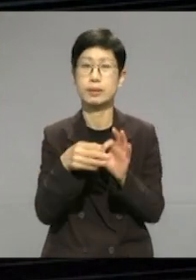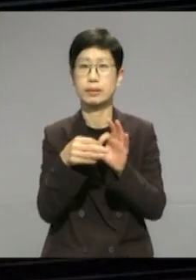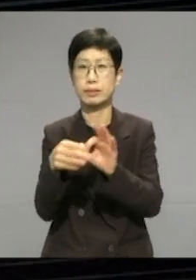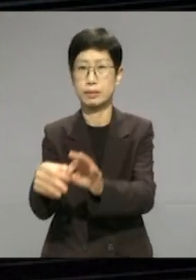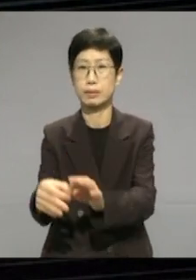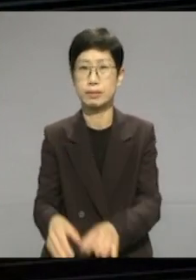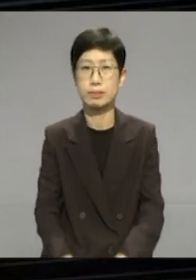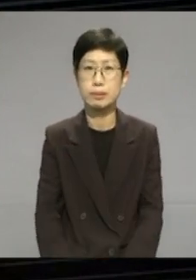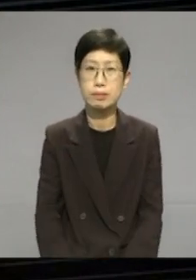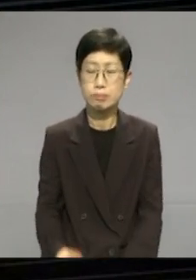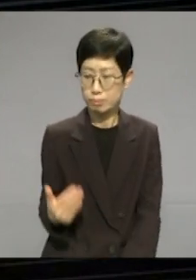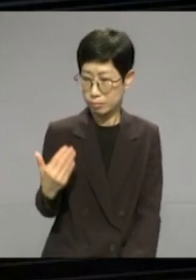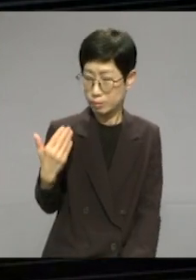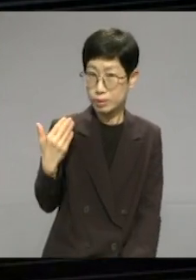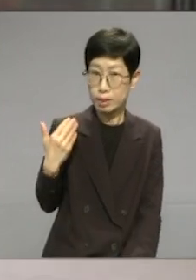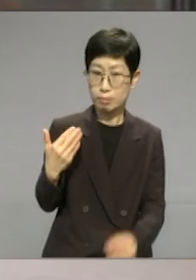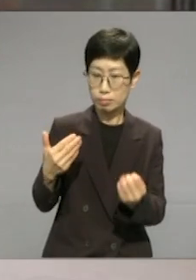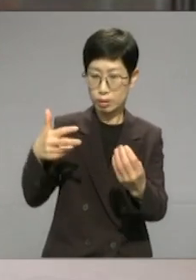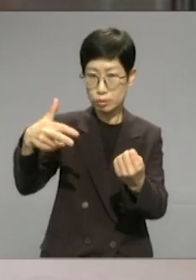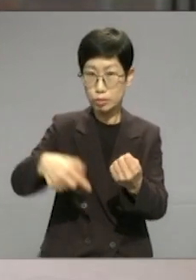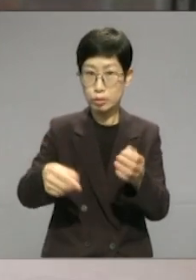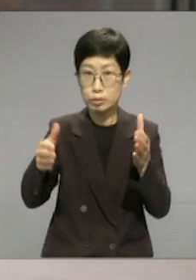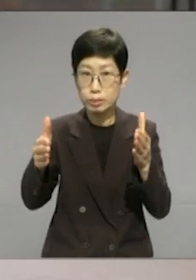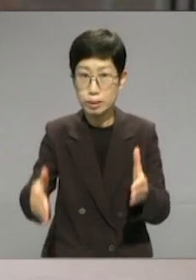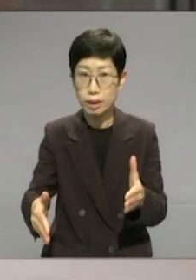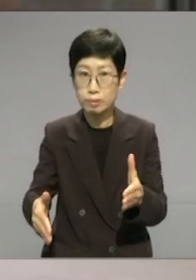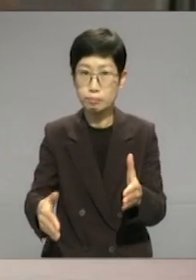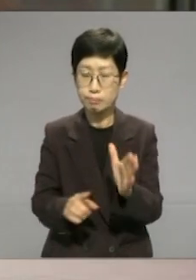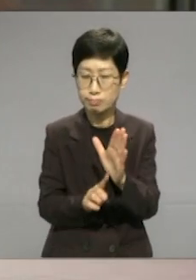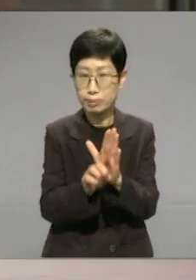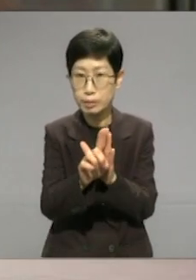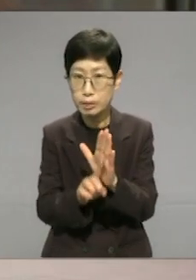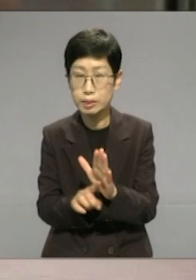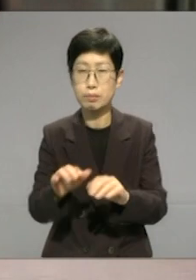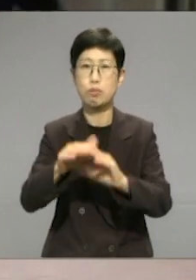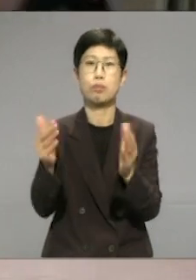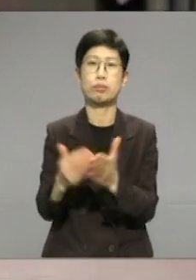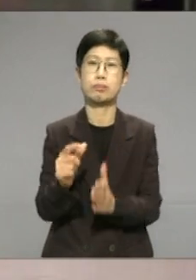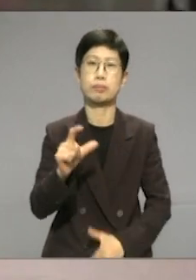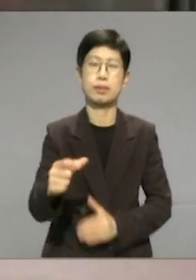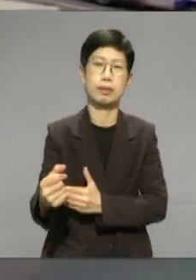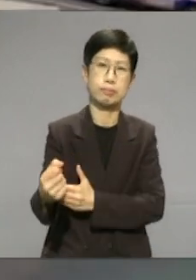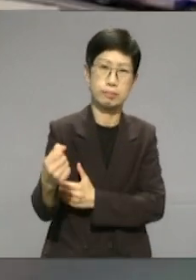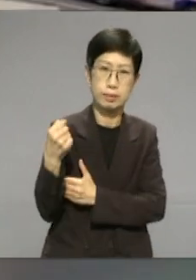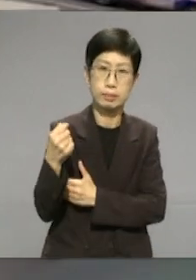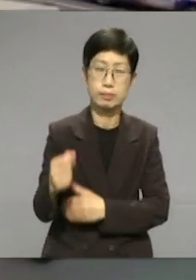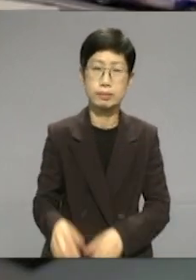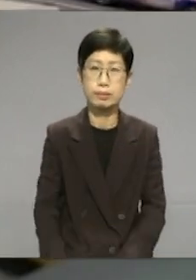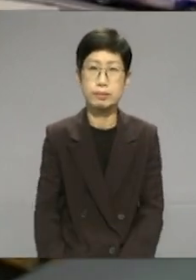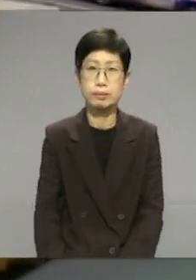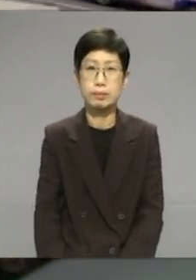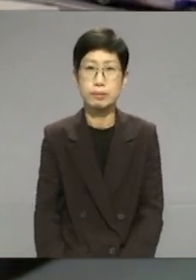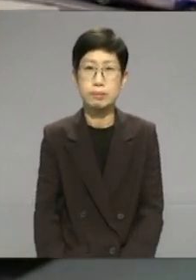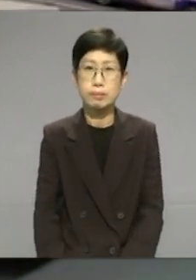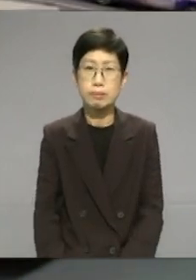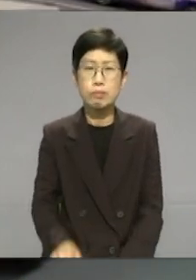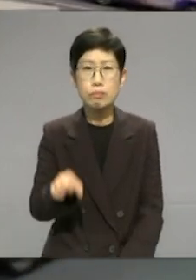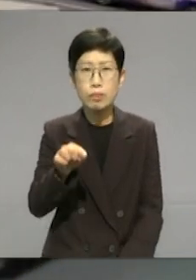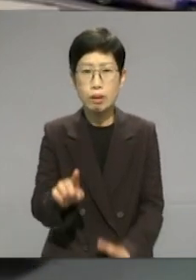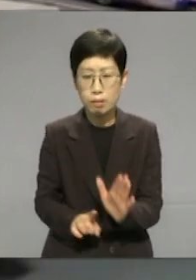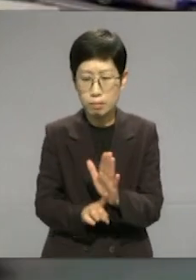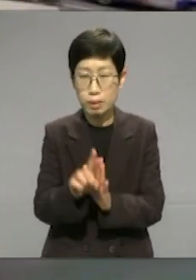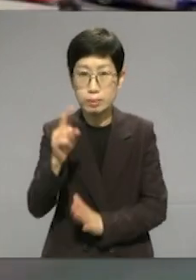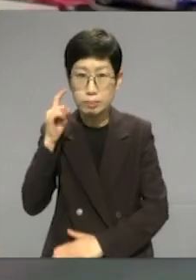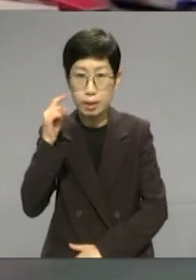이어갔는데요. 최근 몇 주간 홍콩 증시의 주요 지수들은 모두 강세 영역에 진입했습니다. 이 같은